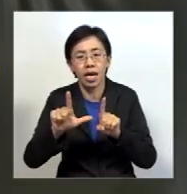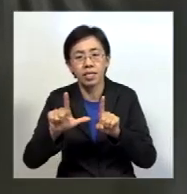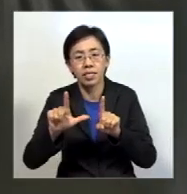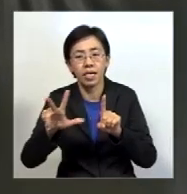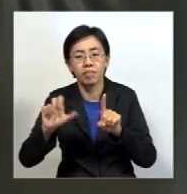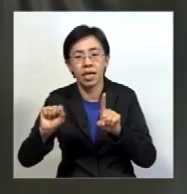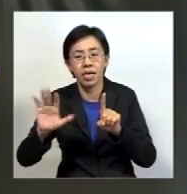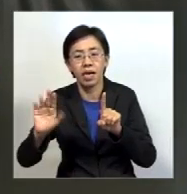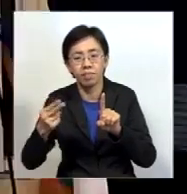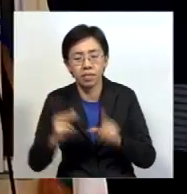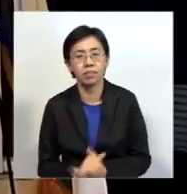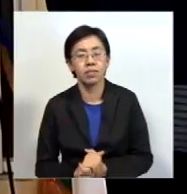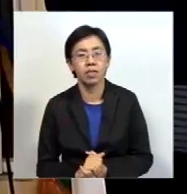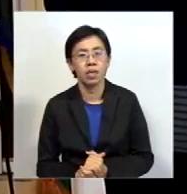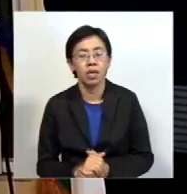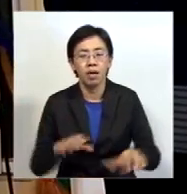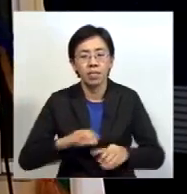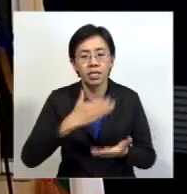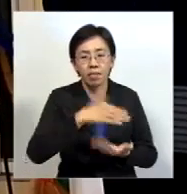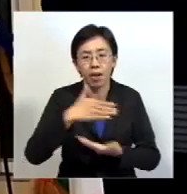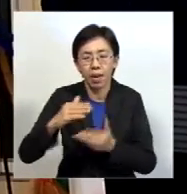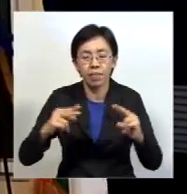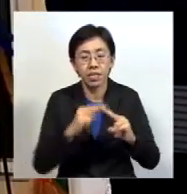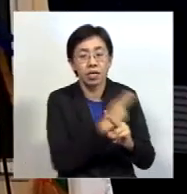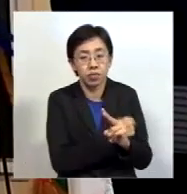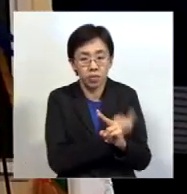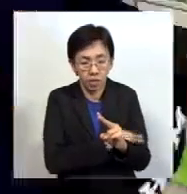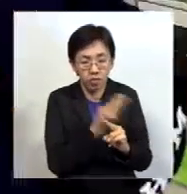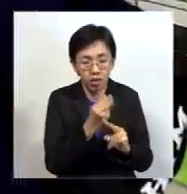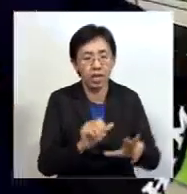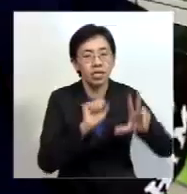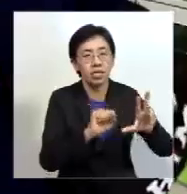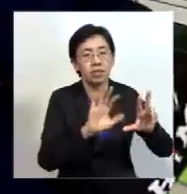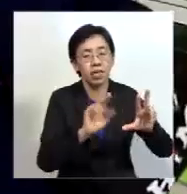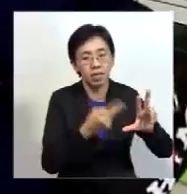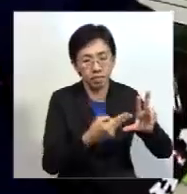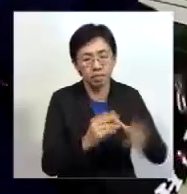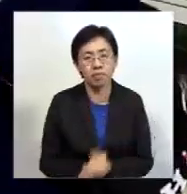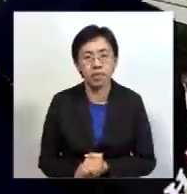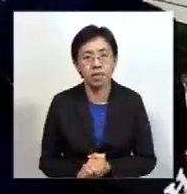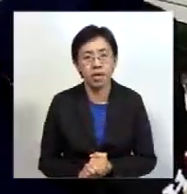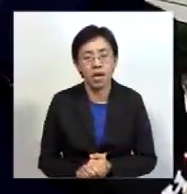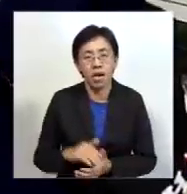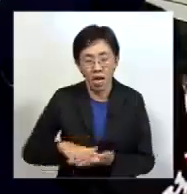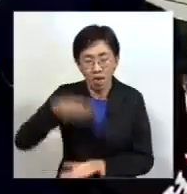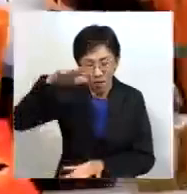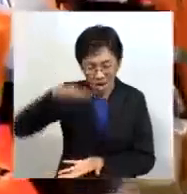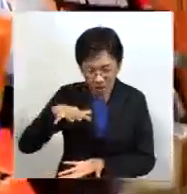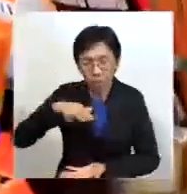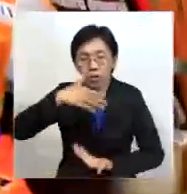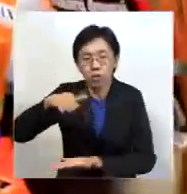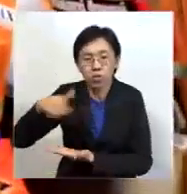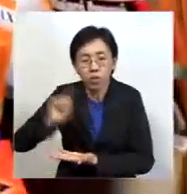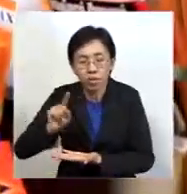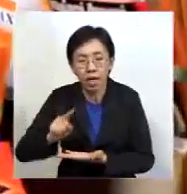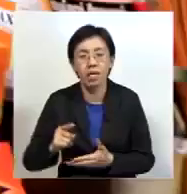1,350,000 ชิ้นในจำนวนนี้จะมีการจัดสรรไปที่กระทรวงสาธารณสุขเนี่ย 350,000 ชิ้นและกระจายให้กับบุคลากรทางการแพทย์ผ่